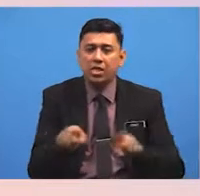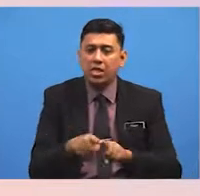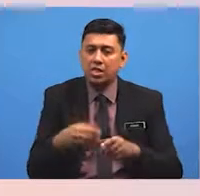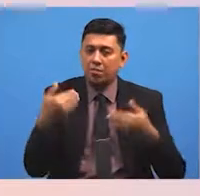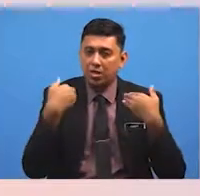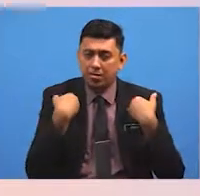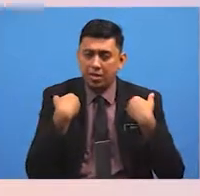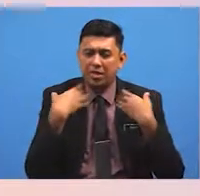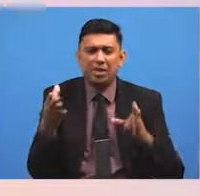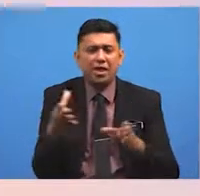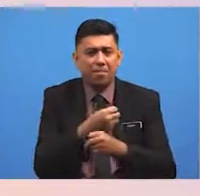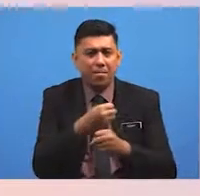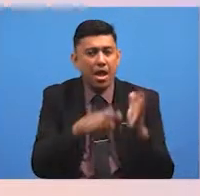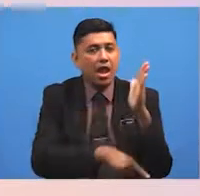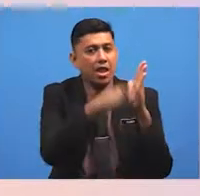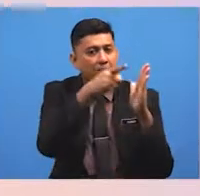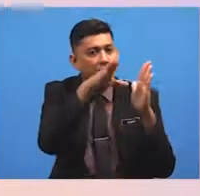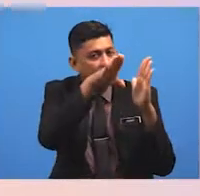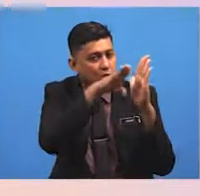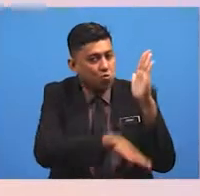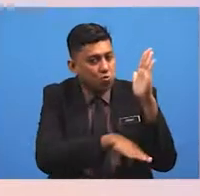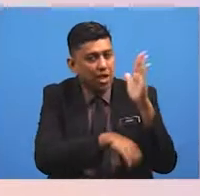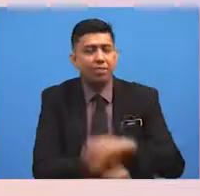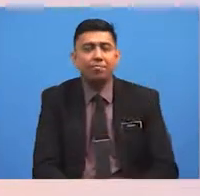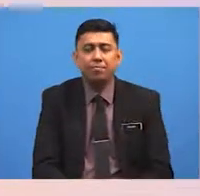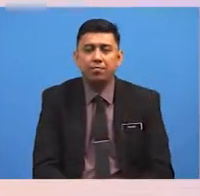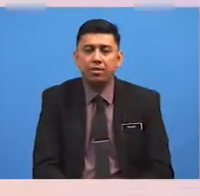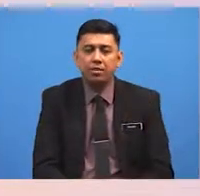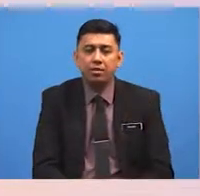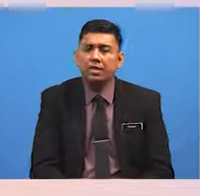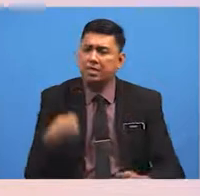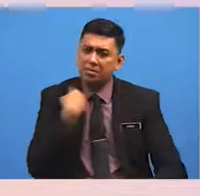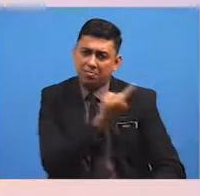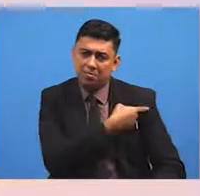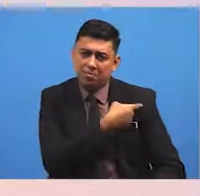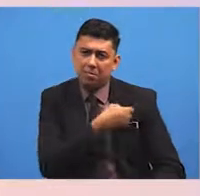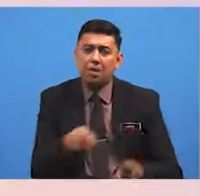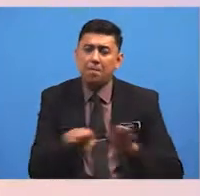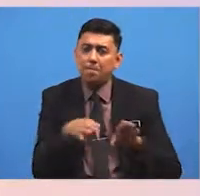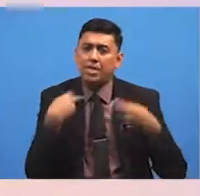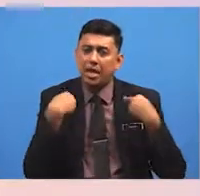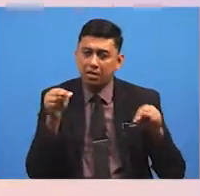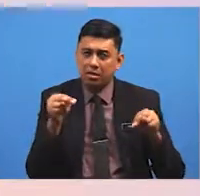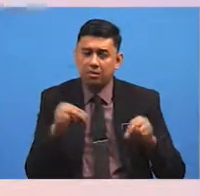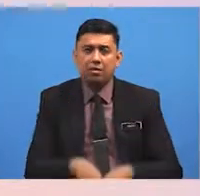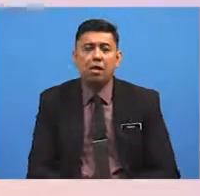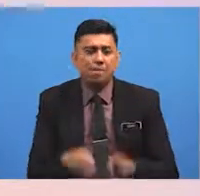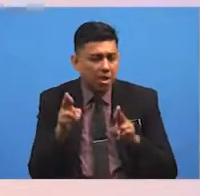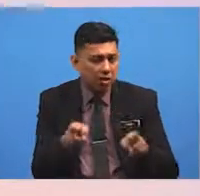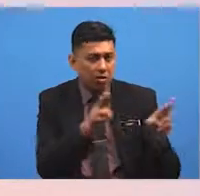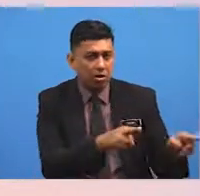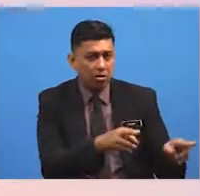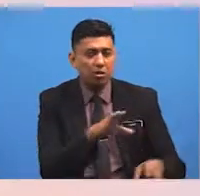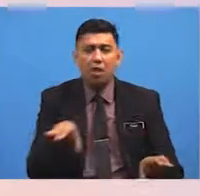penjagaan mendapat lebihan atau kurangnya tunai membolehkan kita sebagai penyangga merancang